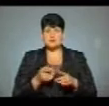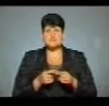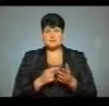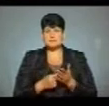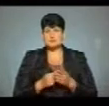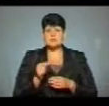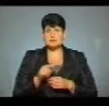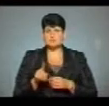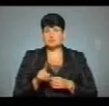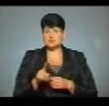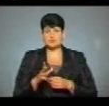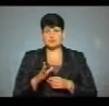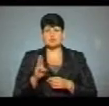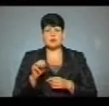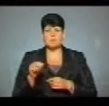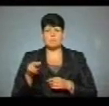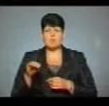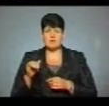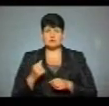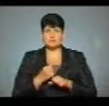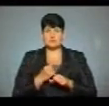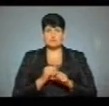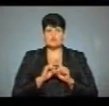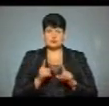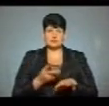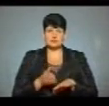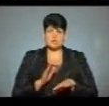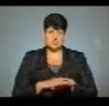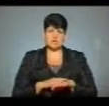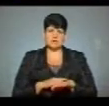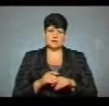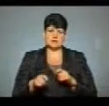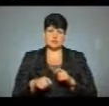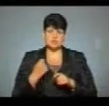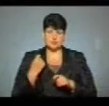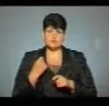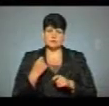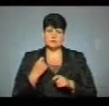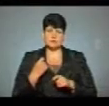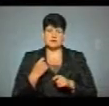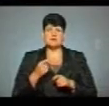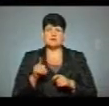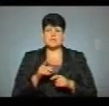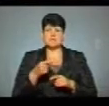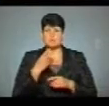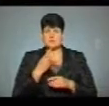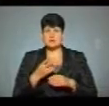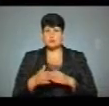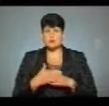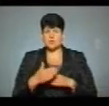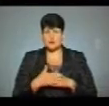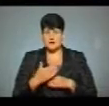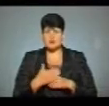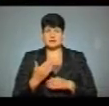що підозрюваний Шаповал підозрюється у вчиненні особливо тяжкого злочину проти життя і здоров'я особи, з яким передбачено покарання у вигляді